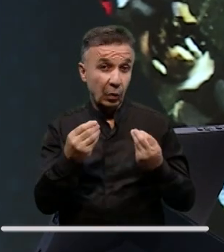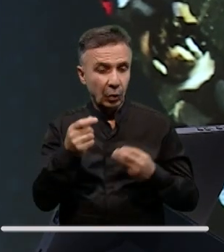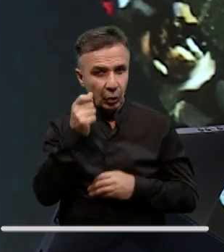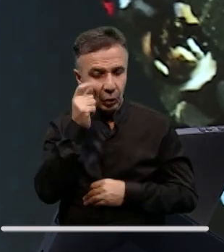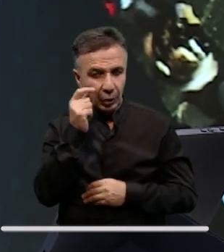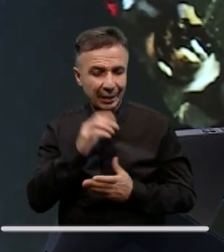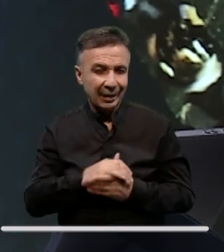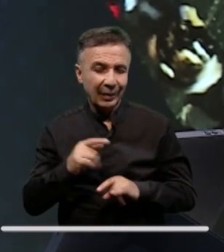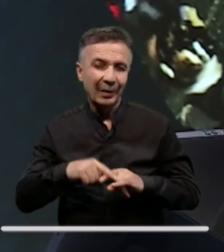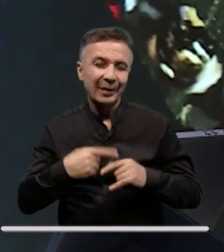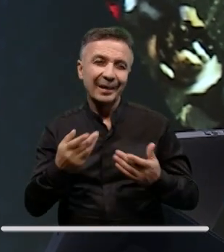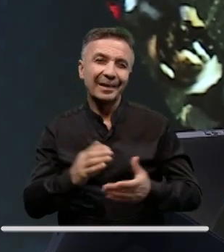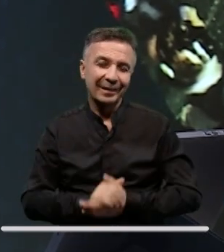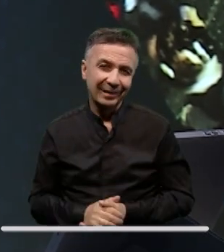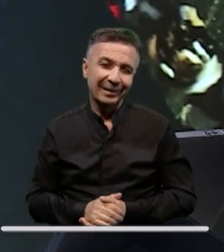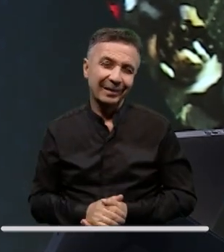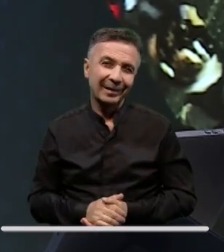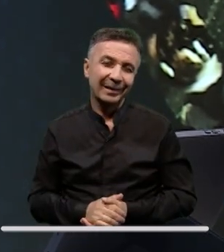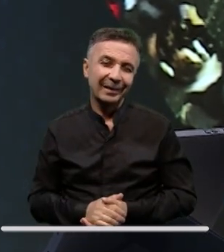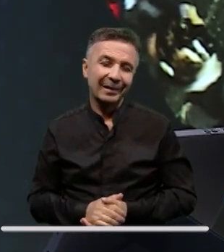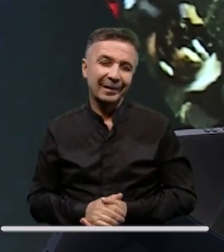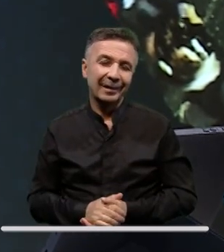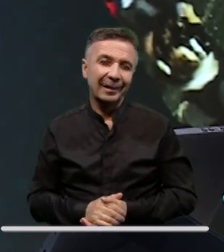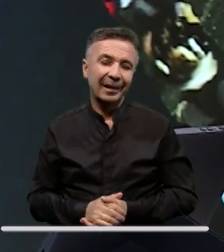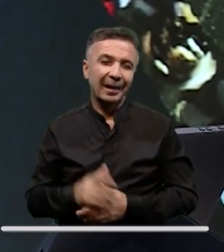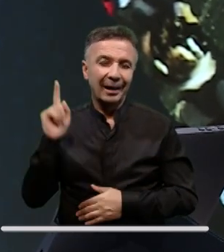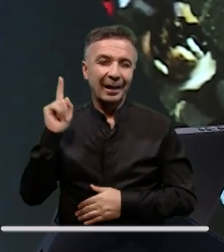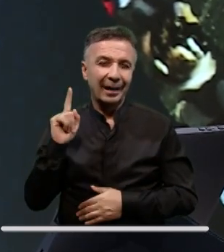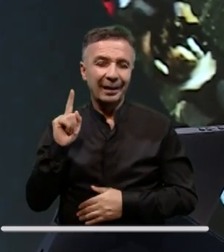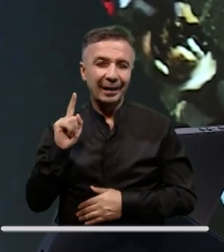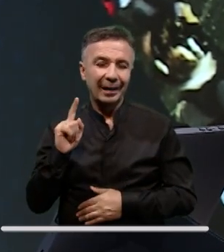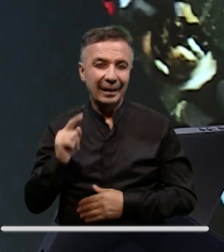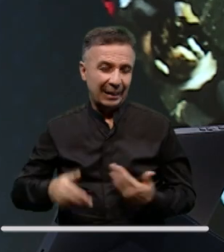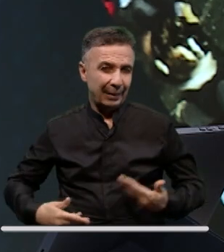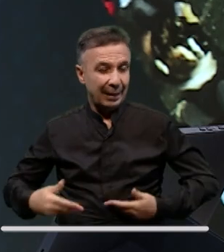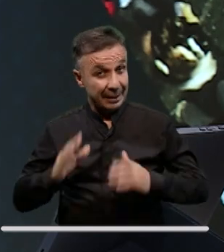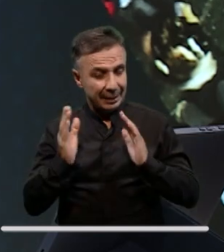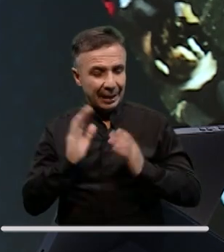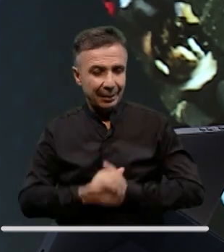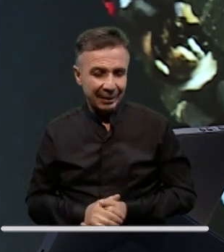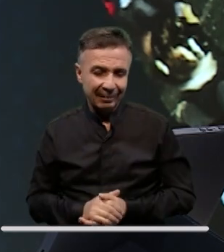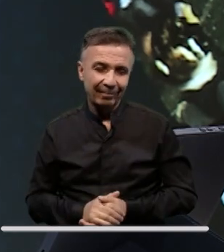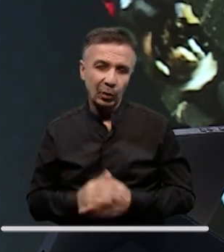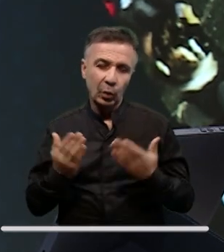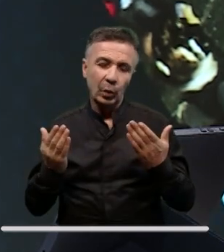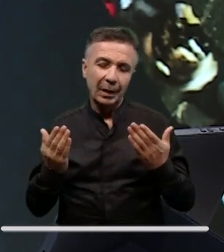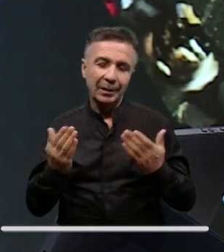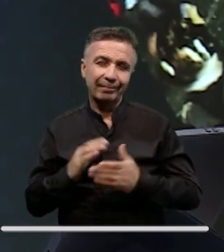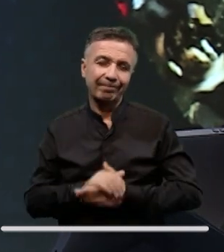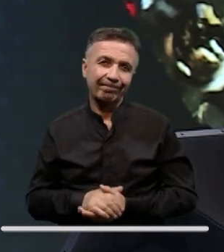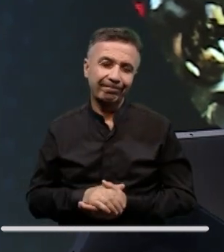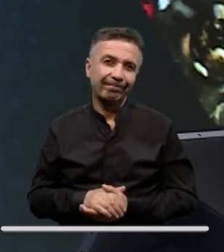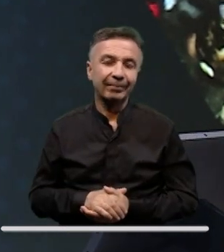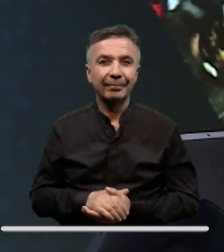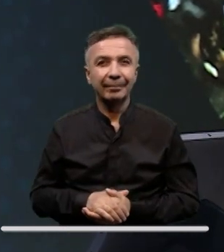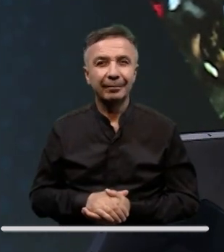olsun e Hoş geldiniz evlerimize diyelim Allah emeklerinizi zayi etmesin Amin efendim Allah razı olsun Duanızı eksik etmeyin lütfen